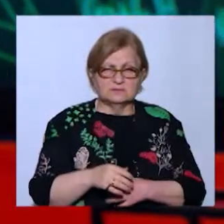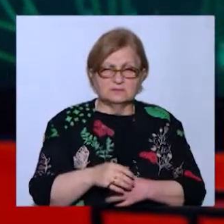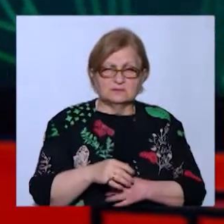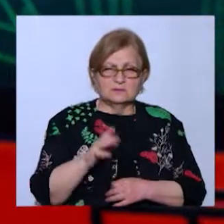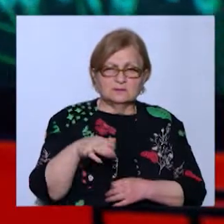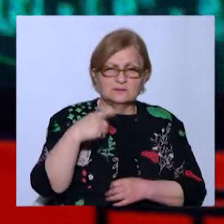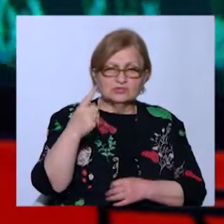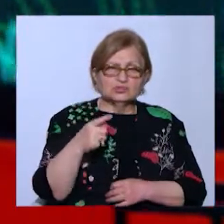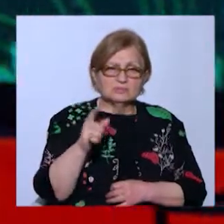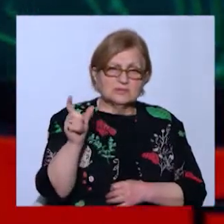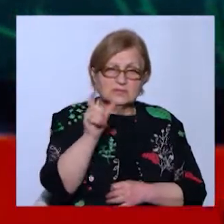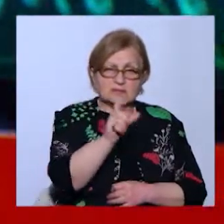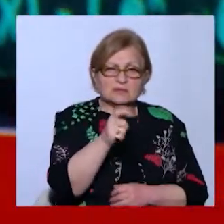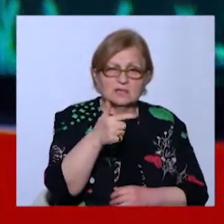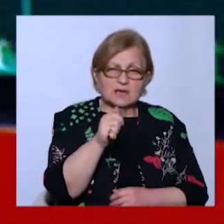შემდეგი განტოლება კი ასეთია.